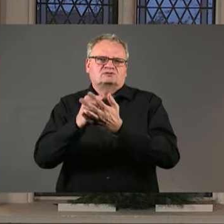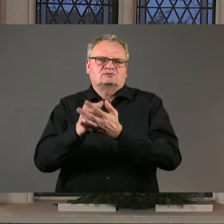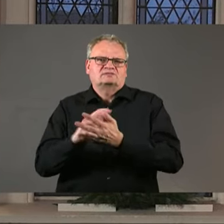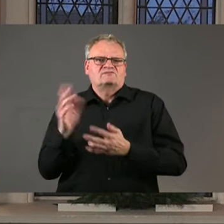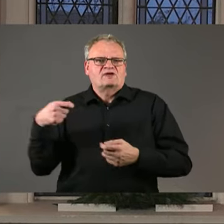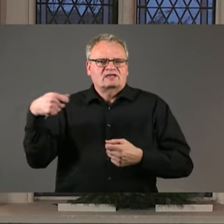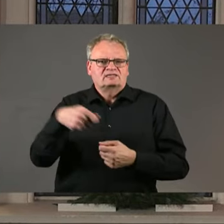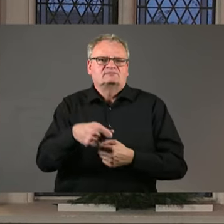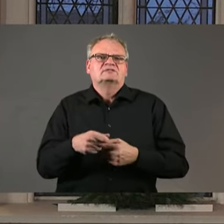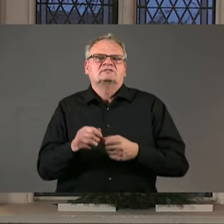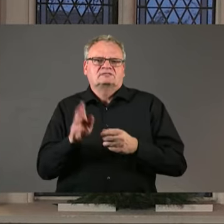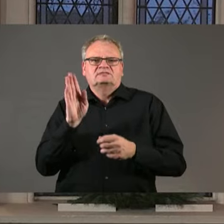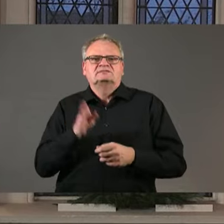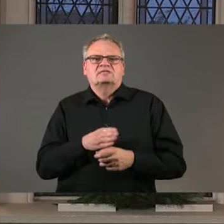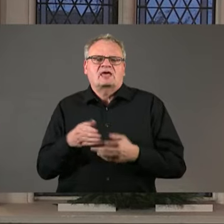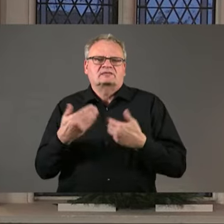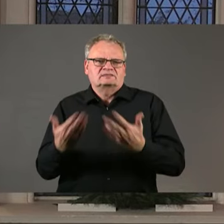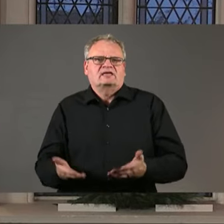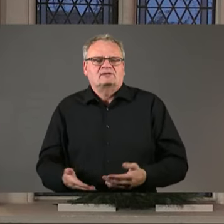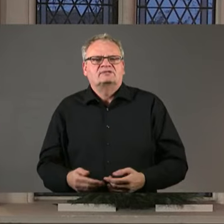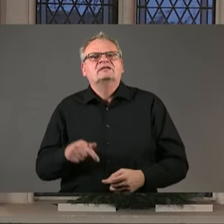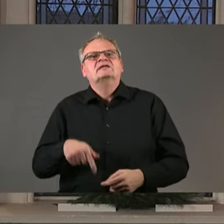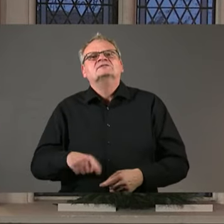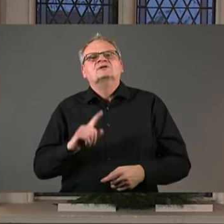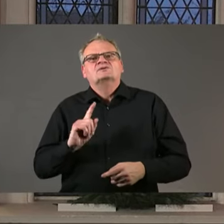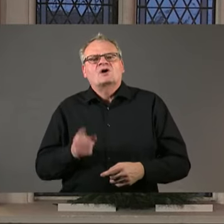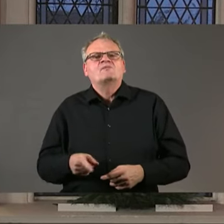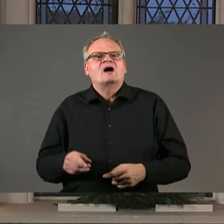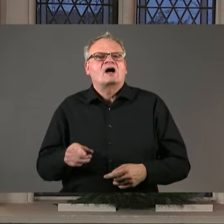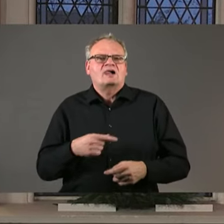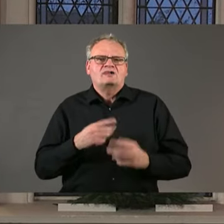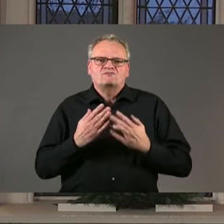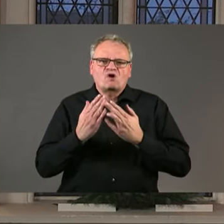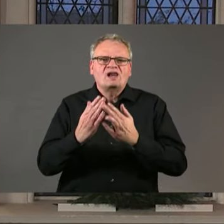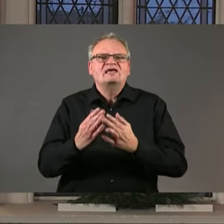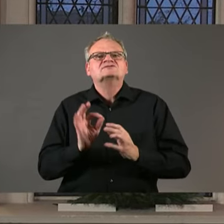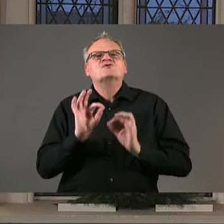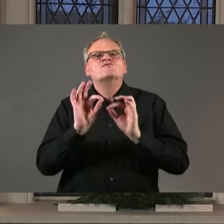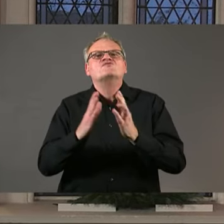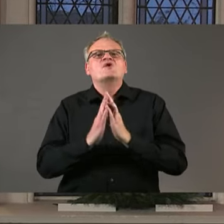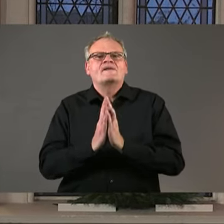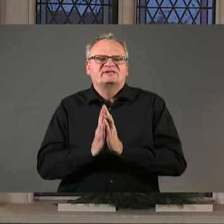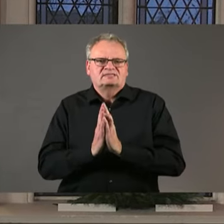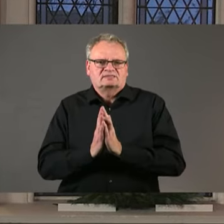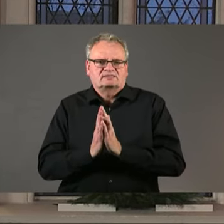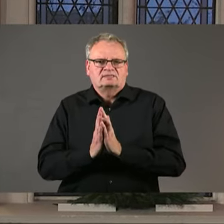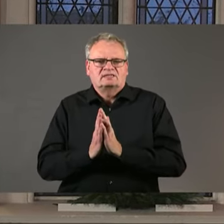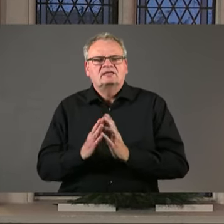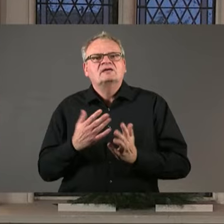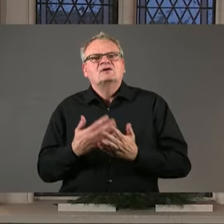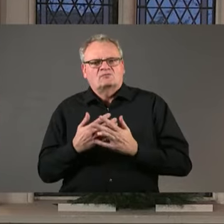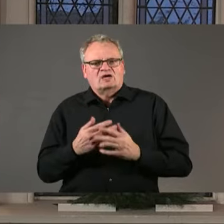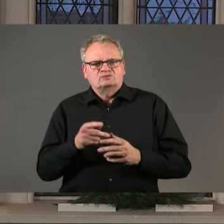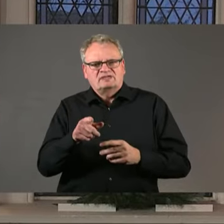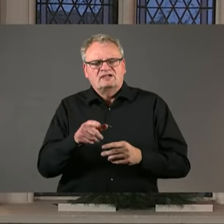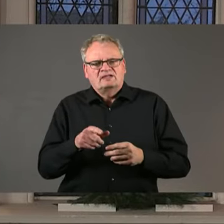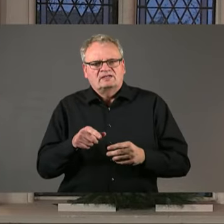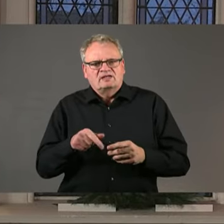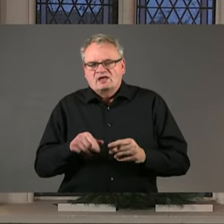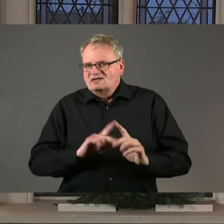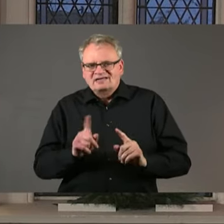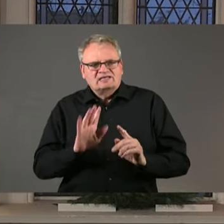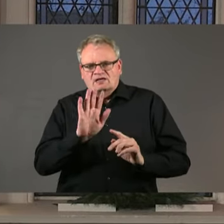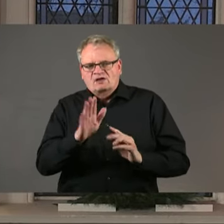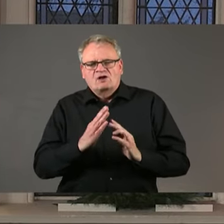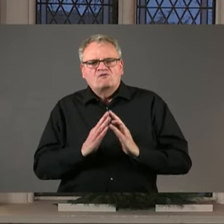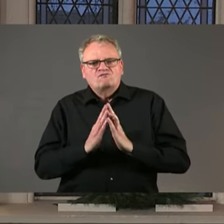Empfangende. Wir wollen jetzt noch einmal gemeinsam Fürbitte halten. Sollte deine Fürbitte heute im Gottesdienst nicht gelesen